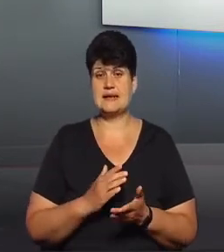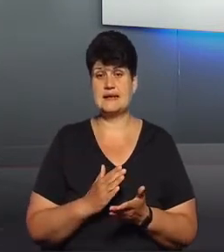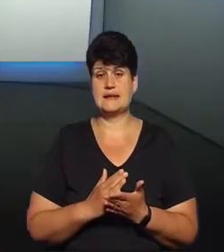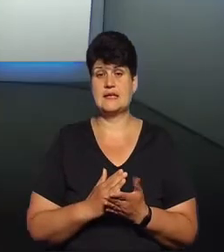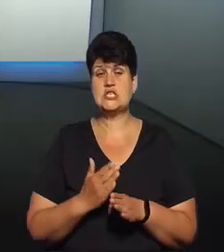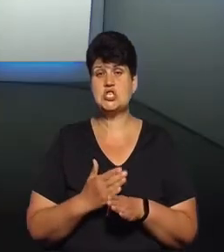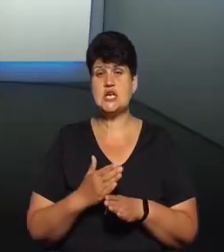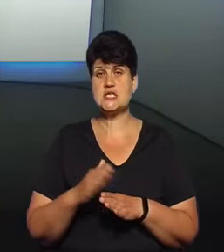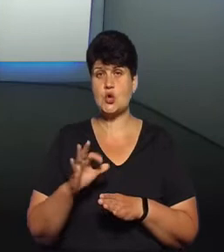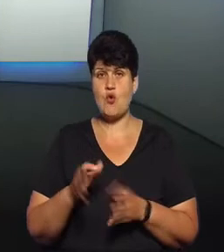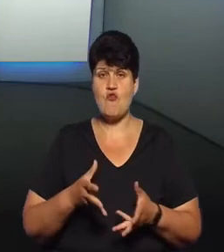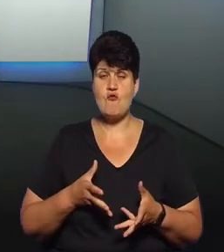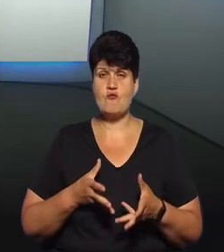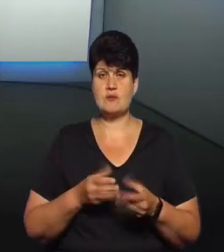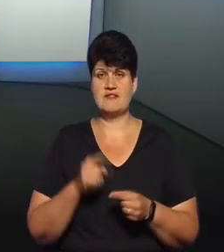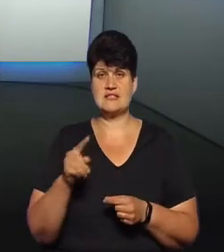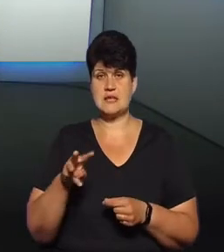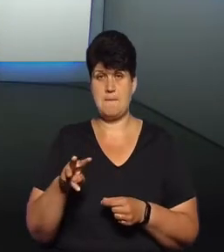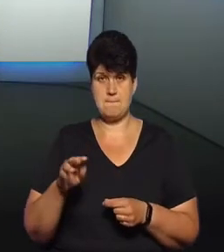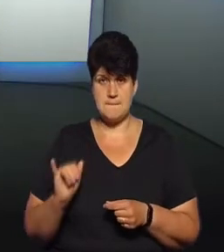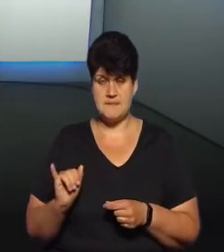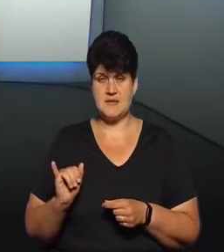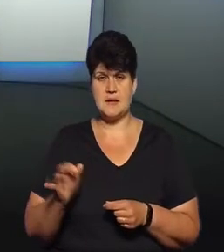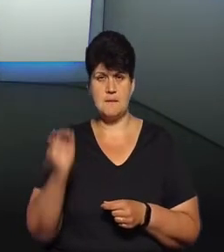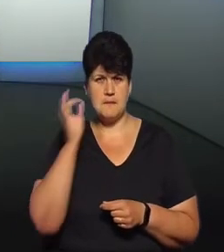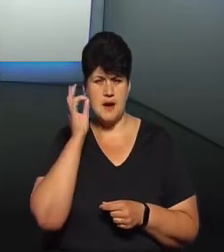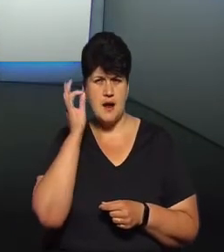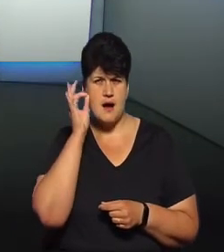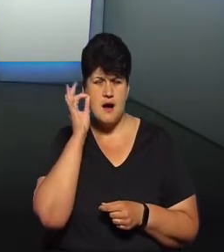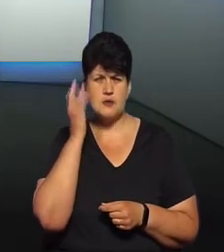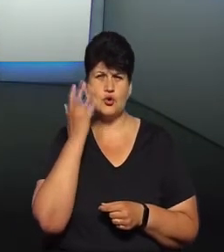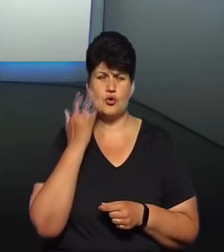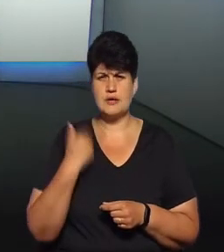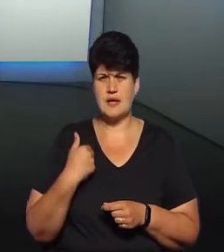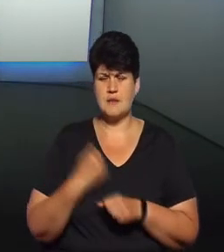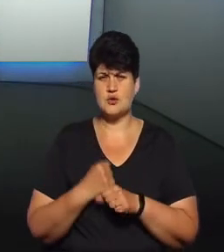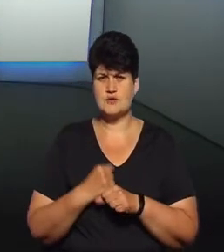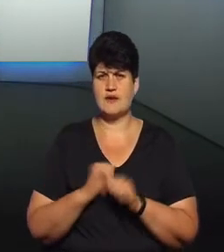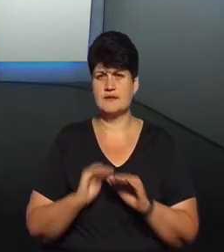засобів масової інформації. Пригадую, коли я працював дільничим педіатром, це було перед